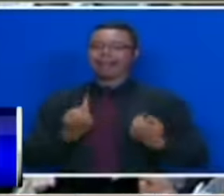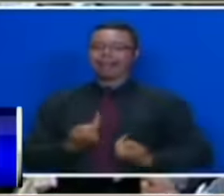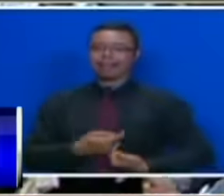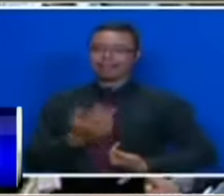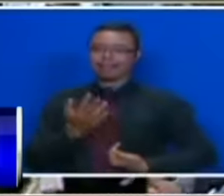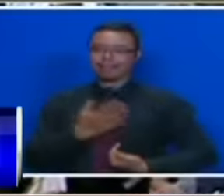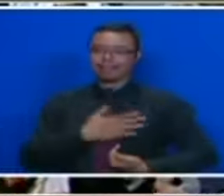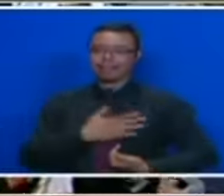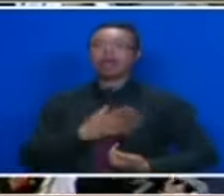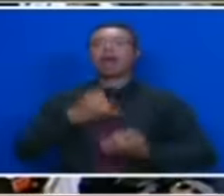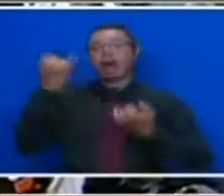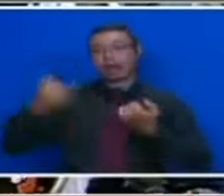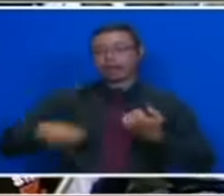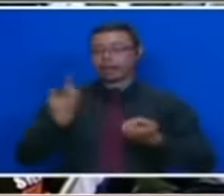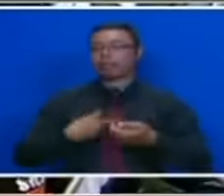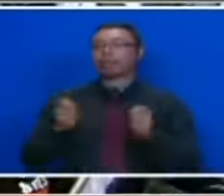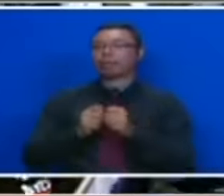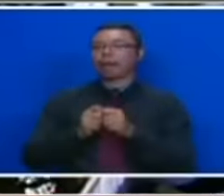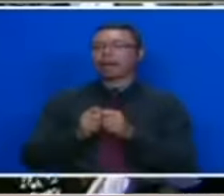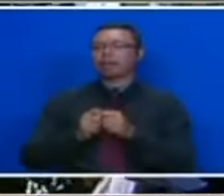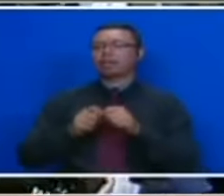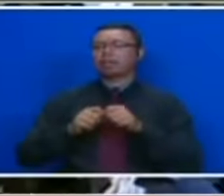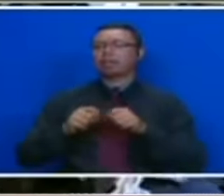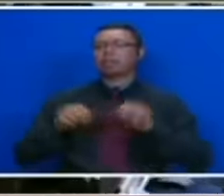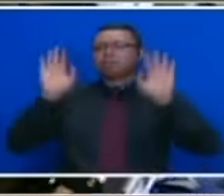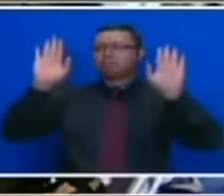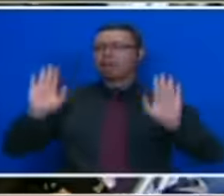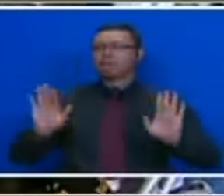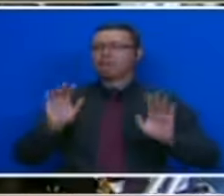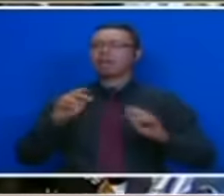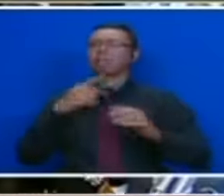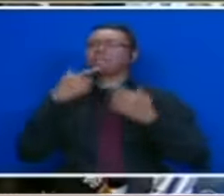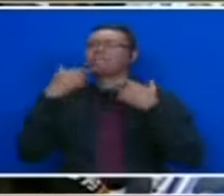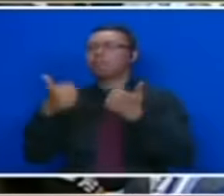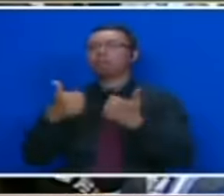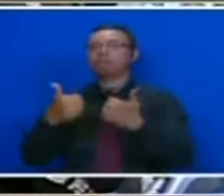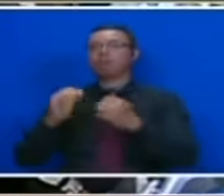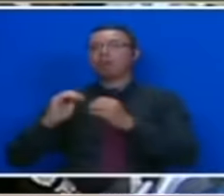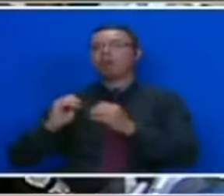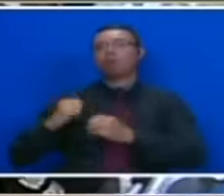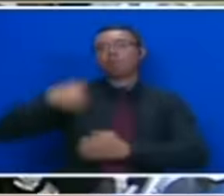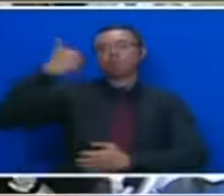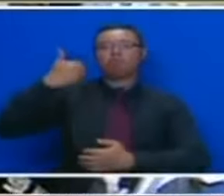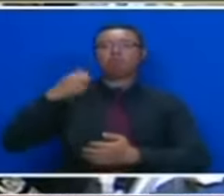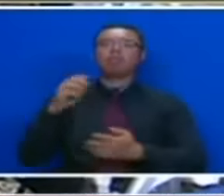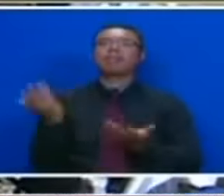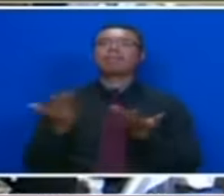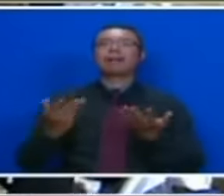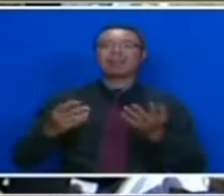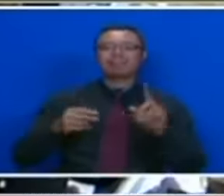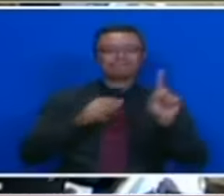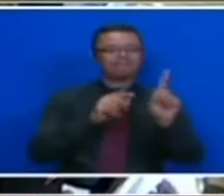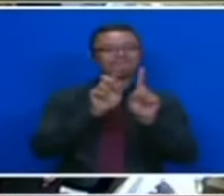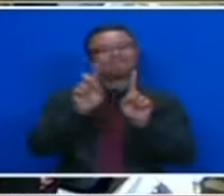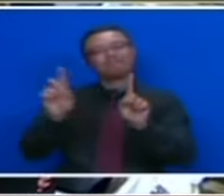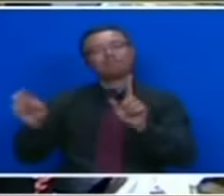akhirnya kita ingin menciptakan sebuah culture of excellence, budaya yang unggul, di mana masing-masing bagian